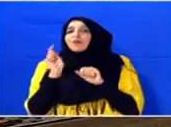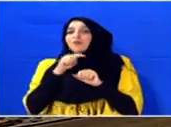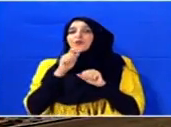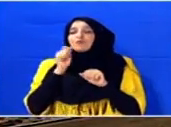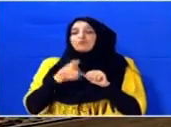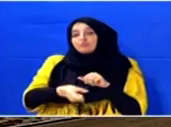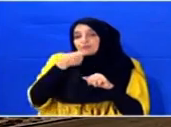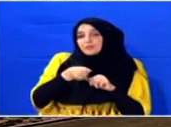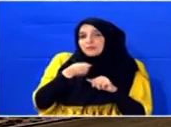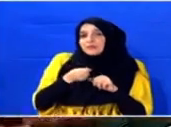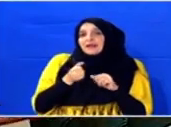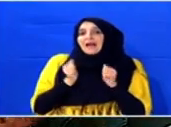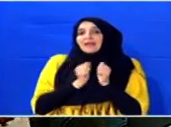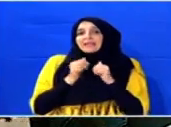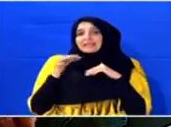الوالدين